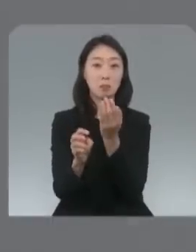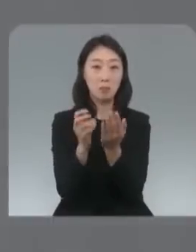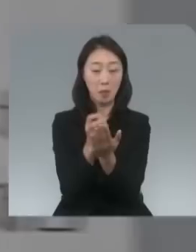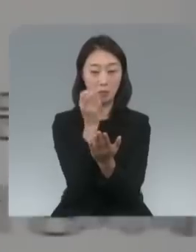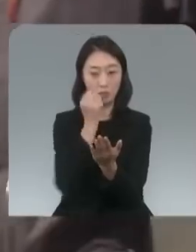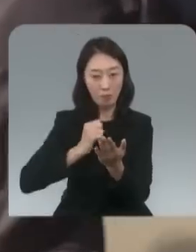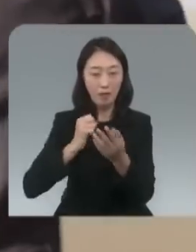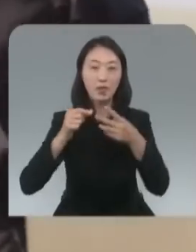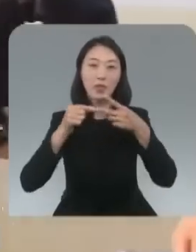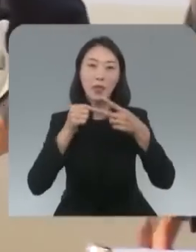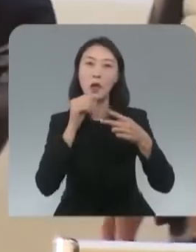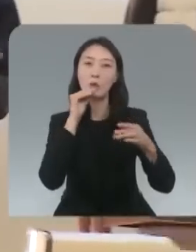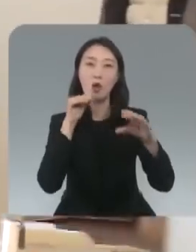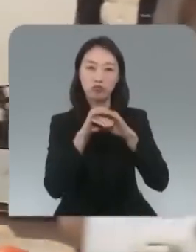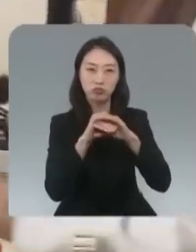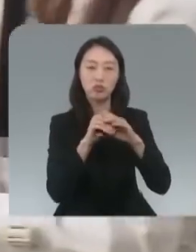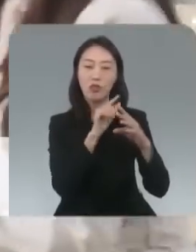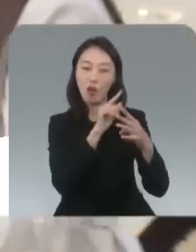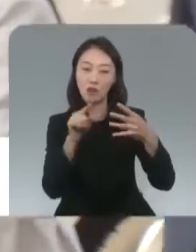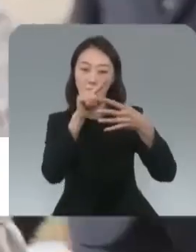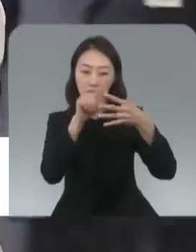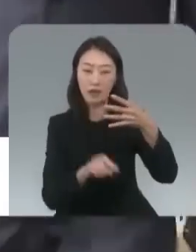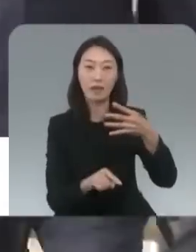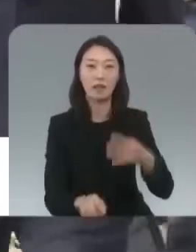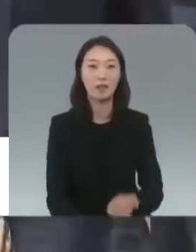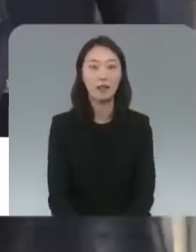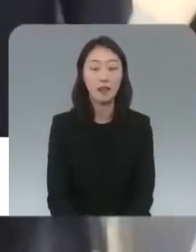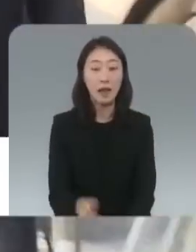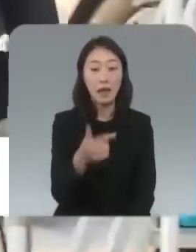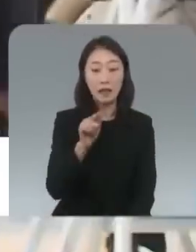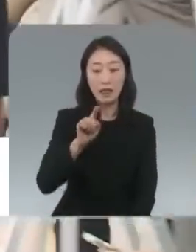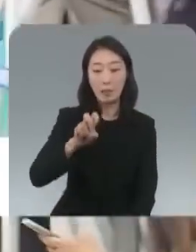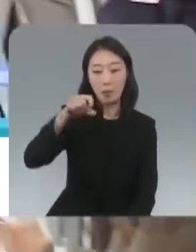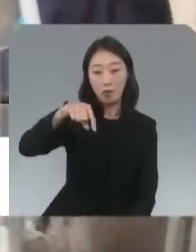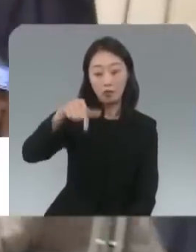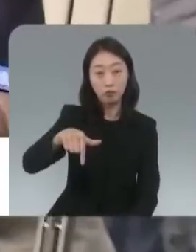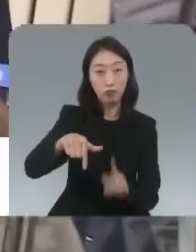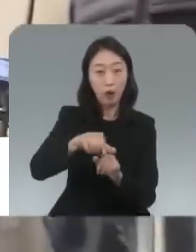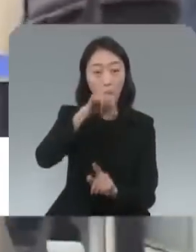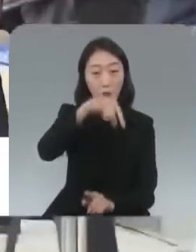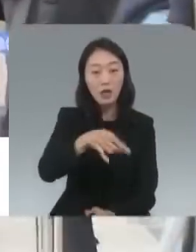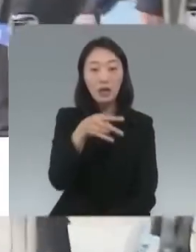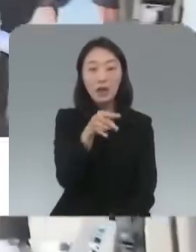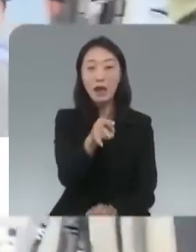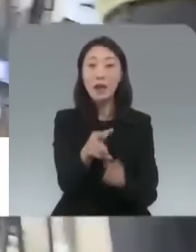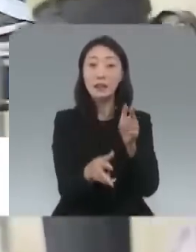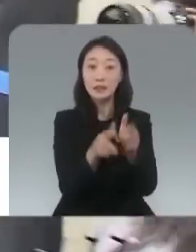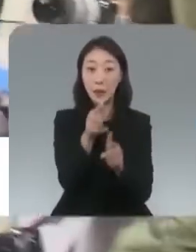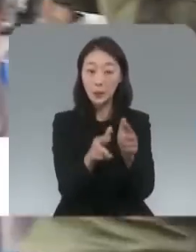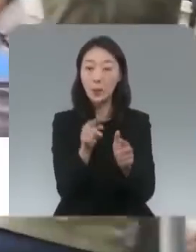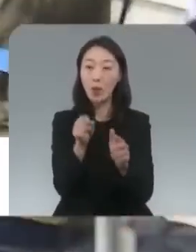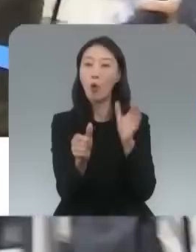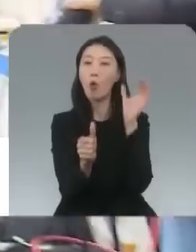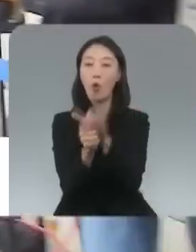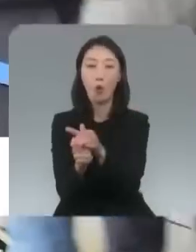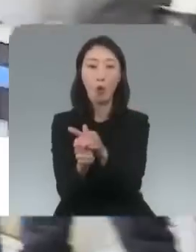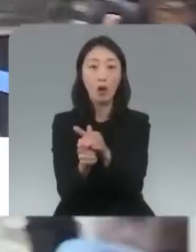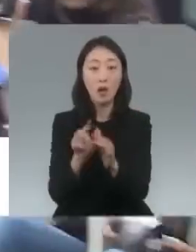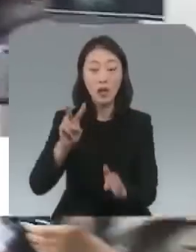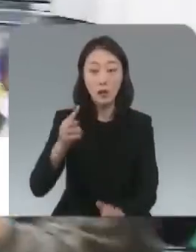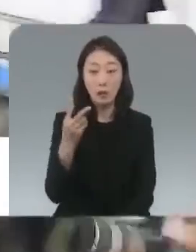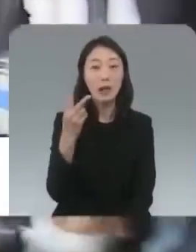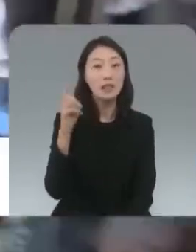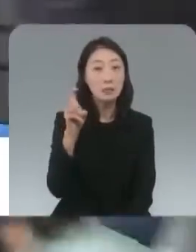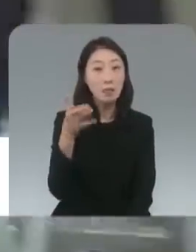검찰은 정 실장이 남욱 변호사 등을 위례신도시 개발사업자로 선정해 210억 원 상당의 수익을 몰아주고